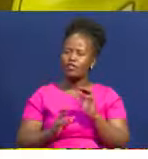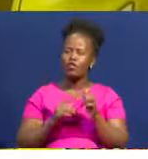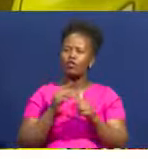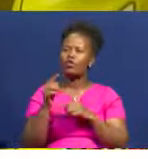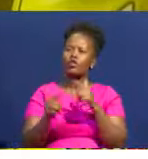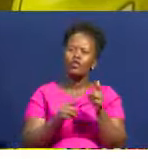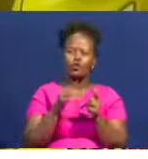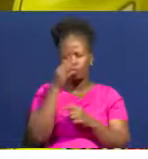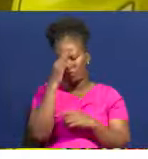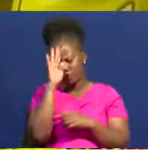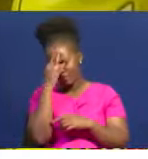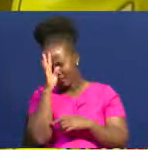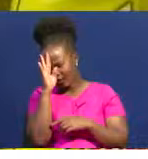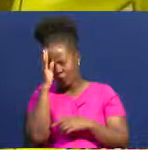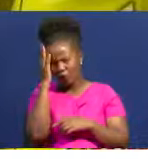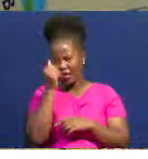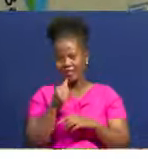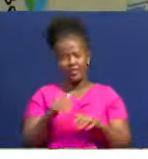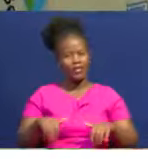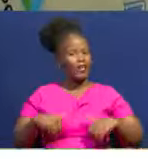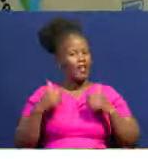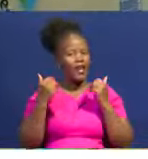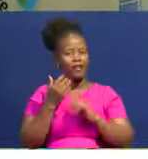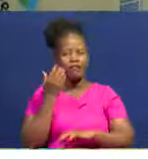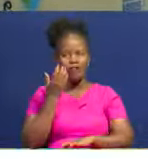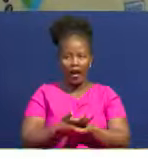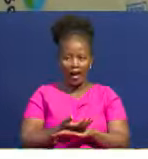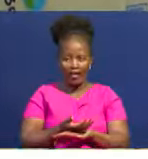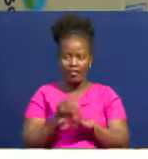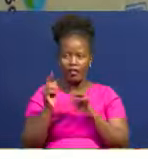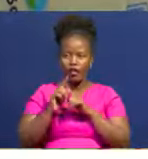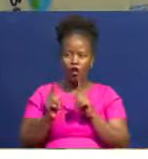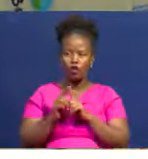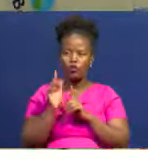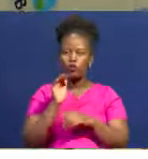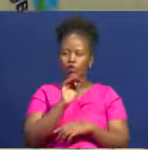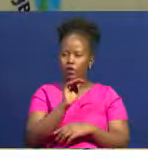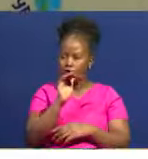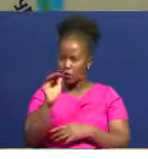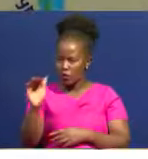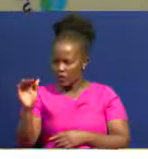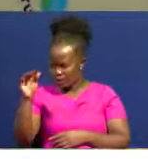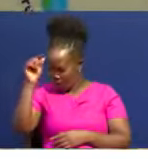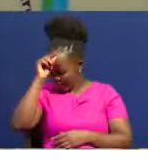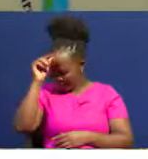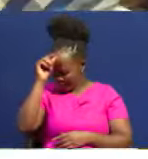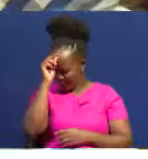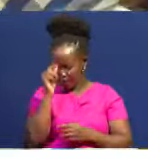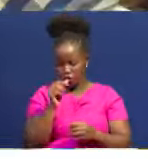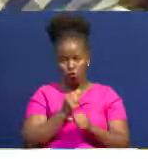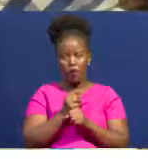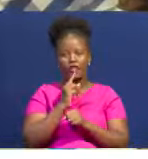wasiwasi kutokana na kupanda kwa gharama ya maisha, na huku miito ikiendelea kutolewa kwa serikali kuboresha